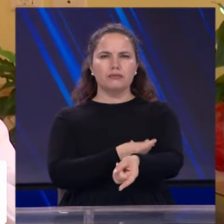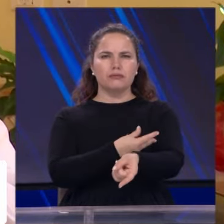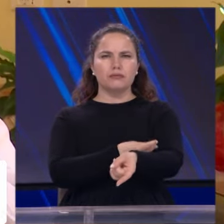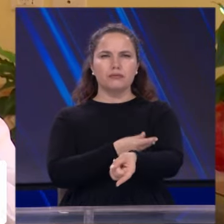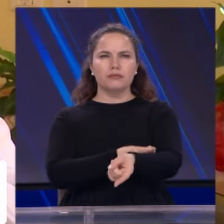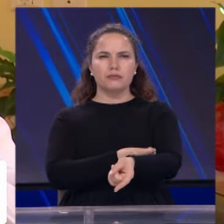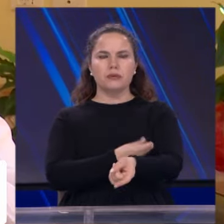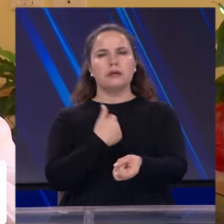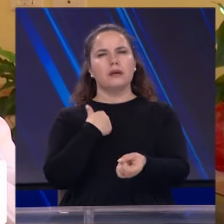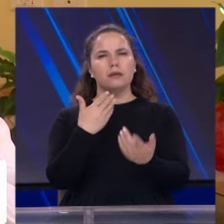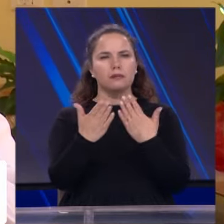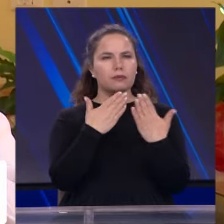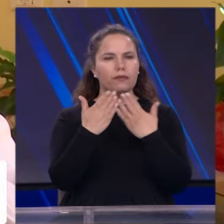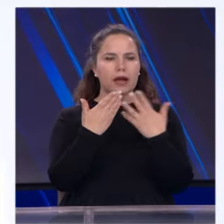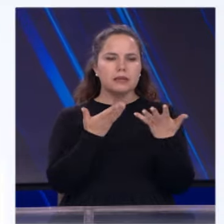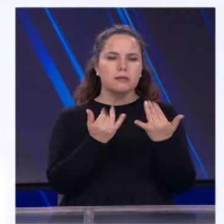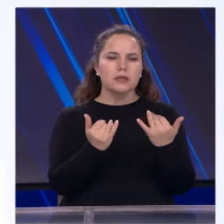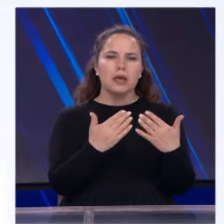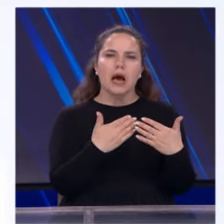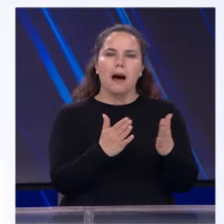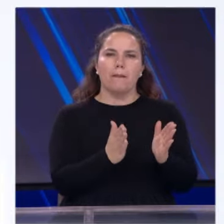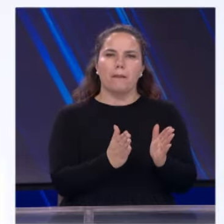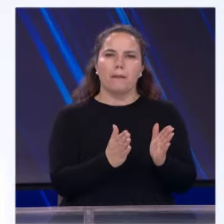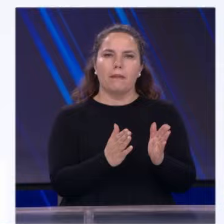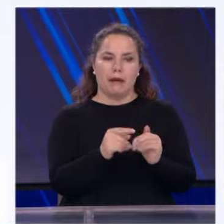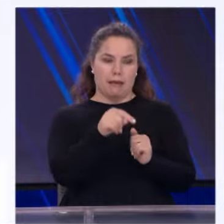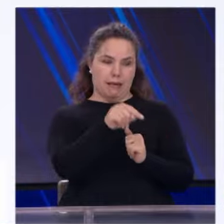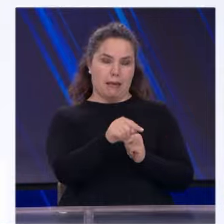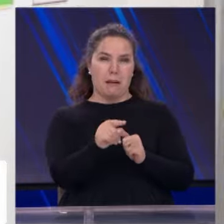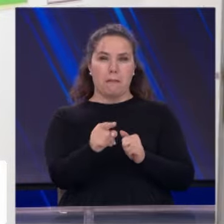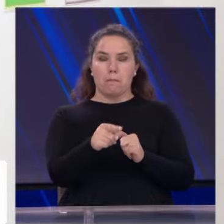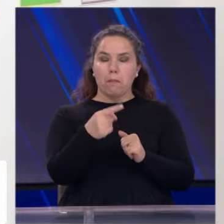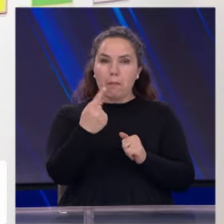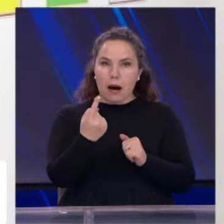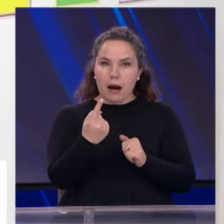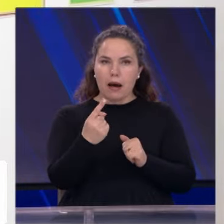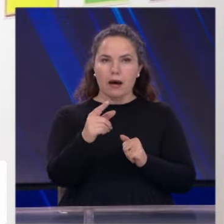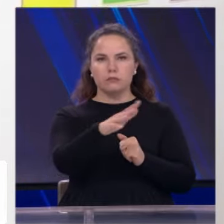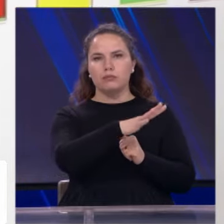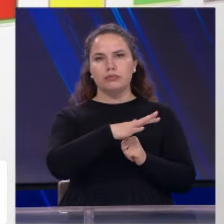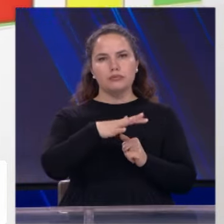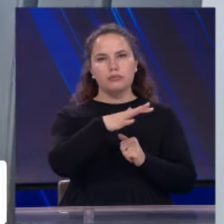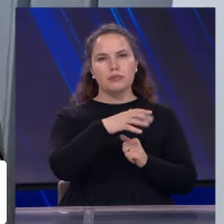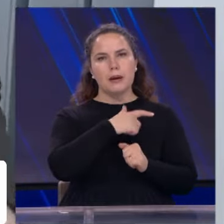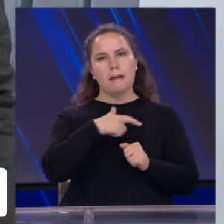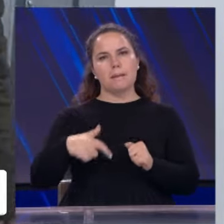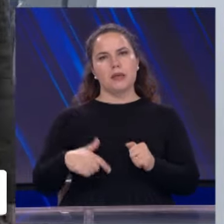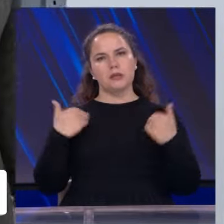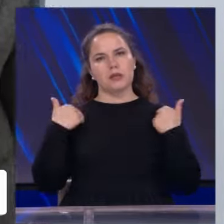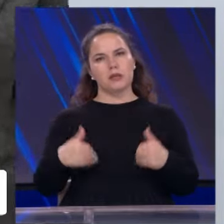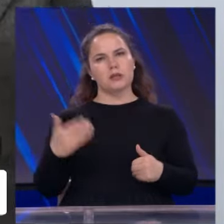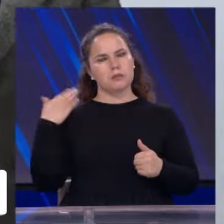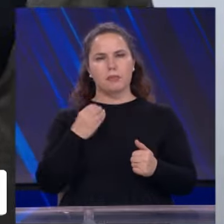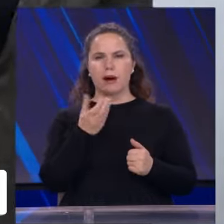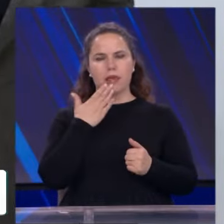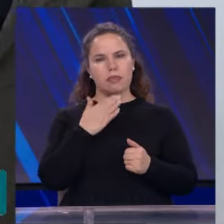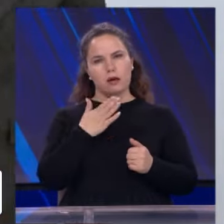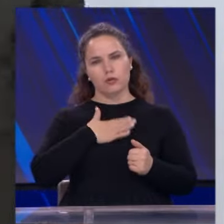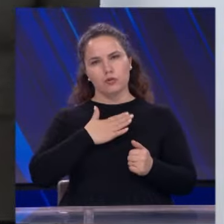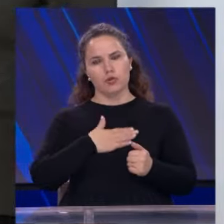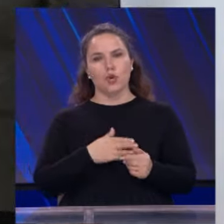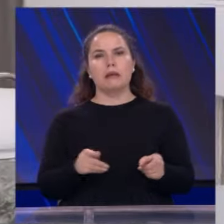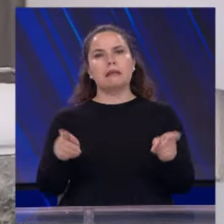në mënyrën se si do ta organizojmë. Kjo është qendra e parë spitalore rajonale, ndërkohë që Ministria e Shëndetësisë deklaroi se po punohet edhe